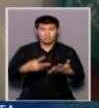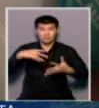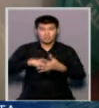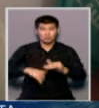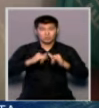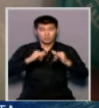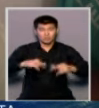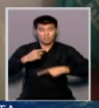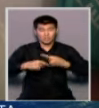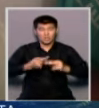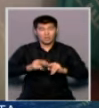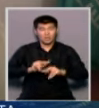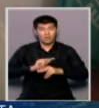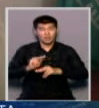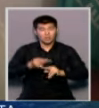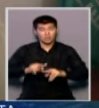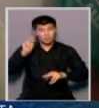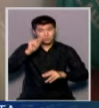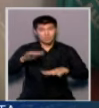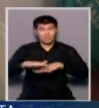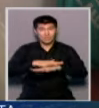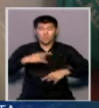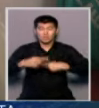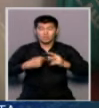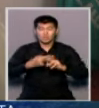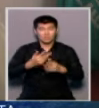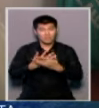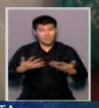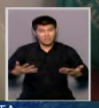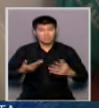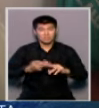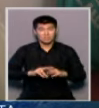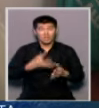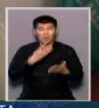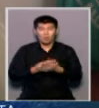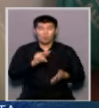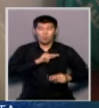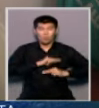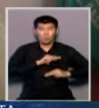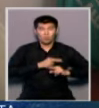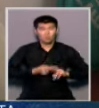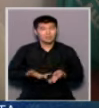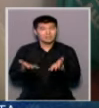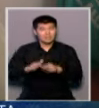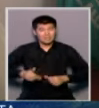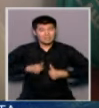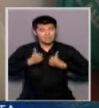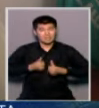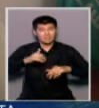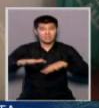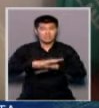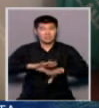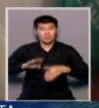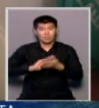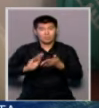свой вклад в его популяризацию, изучал народные традиции и обычаи. И все свои труды Абат Кенжегалиулы старался донести до